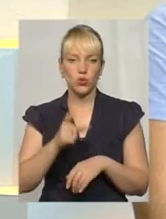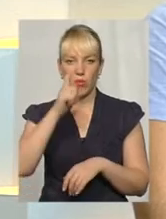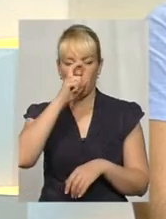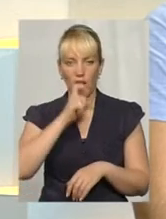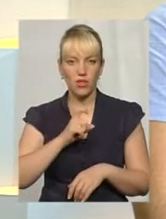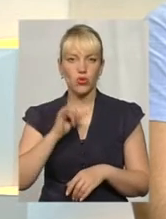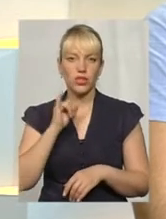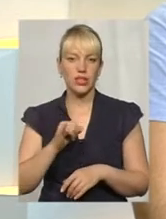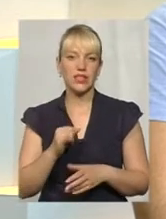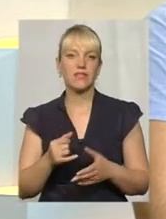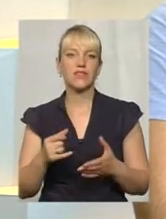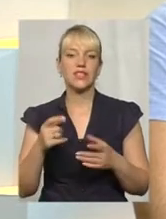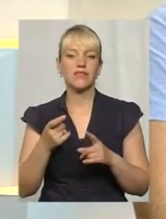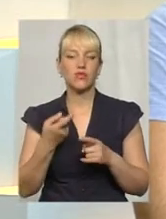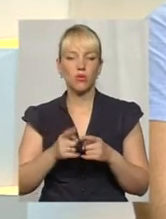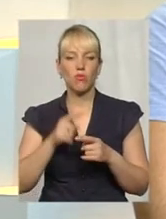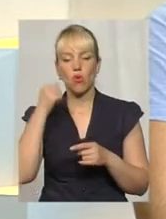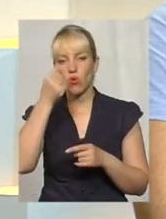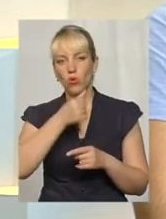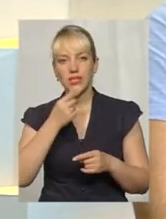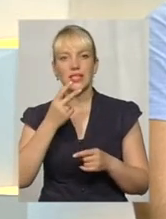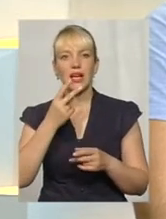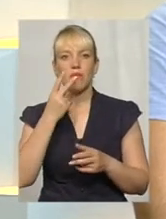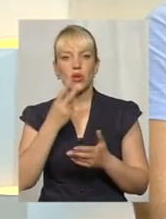році, зважаючи на те, що програмне забезпечення